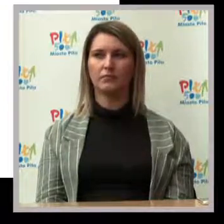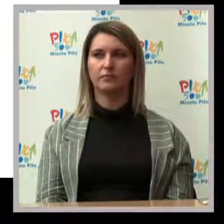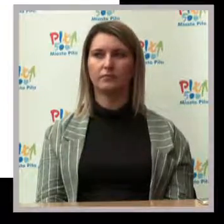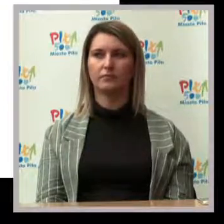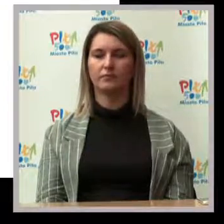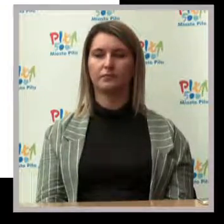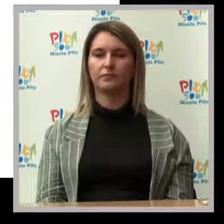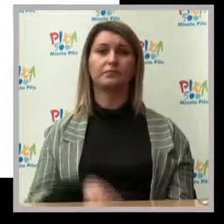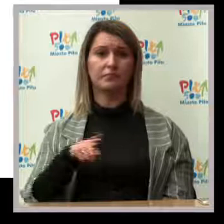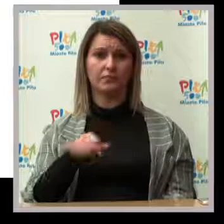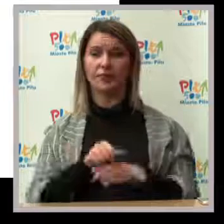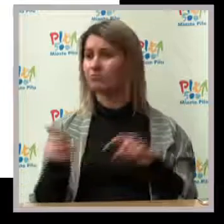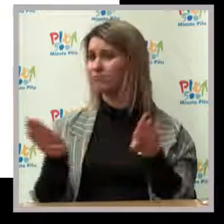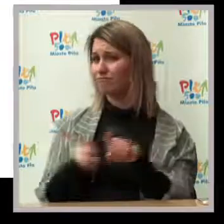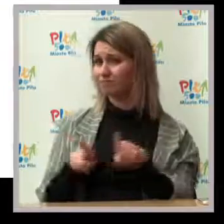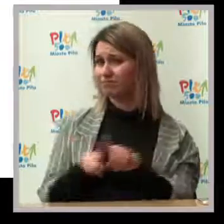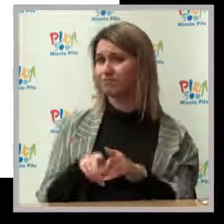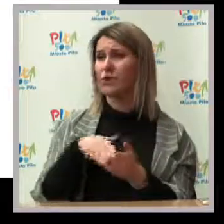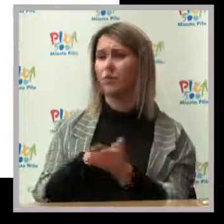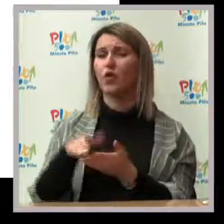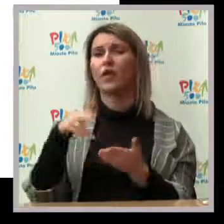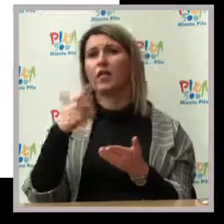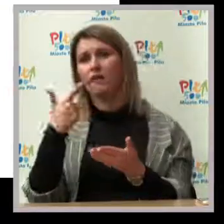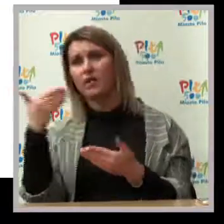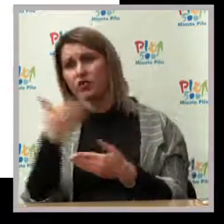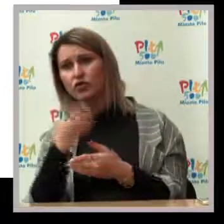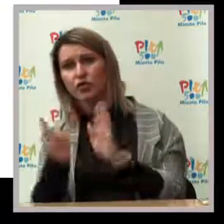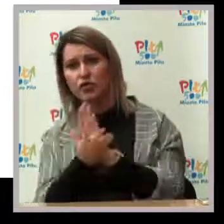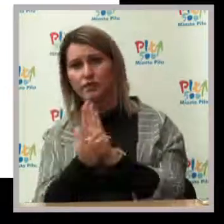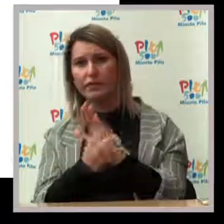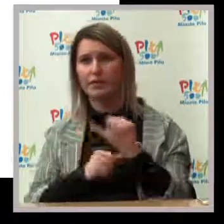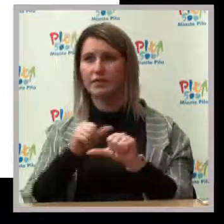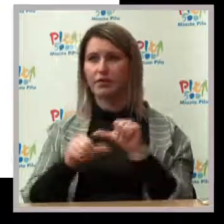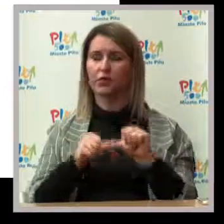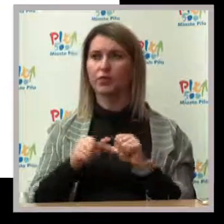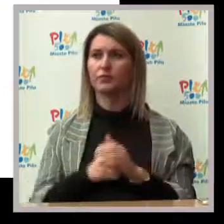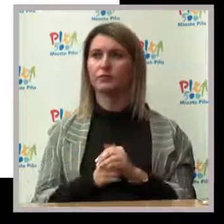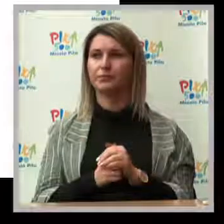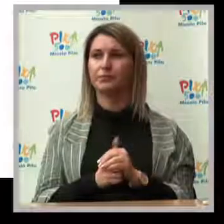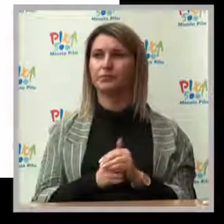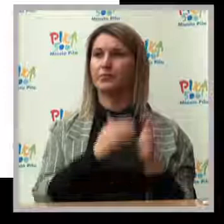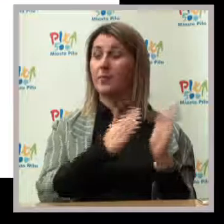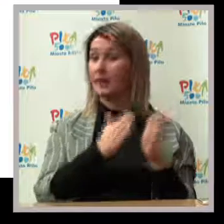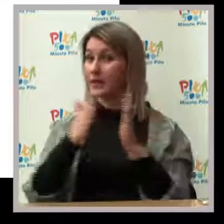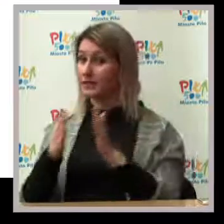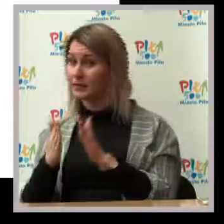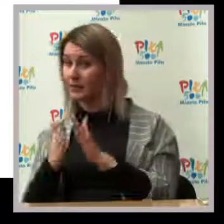również początek w 2019 roku. Kolejne